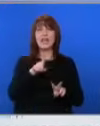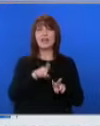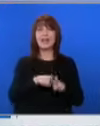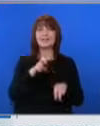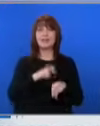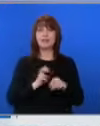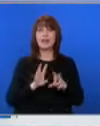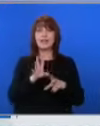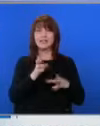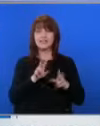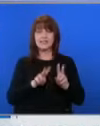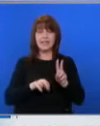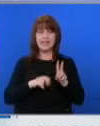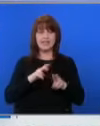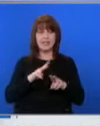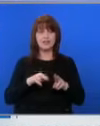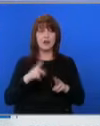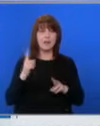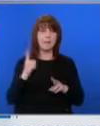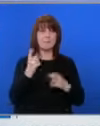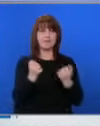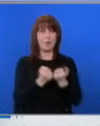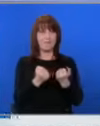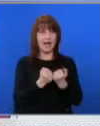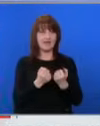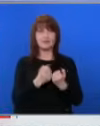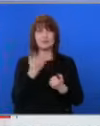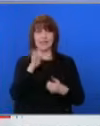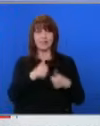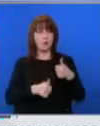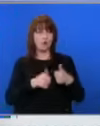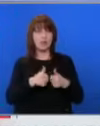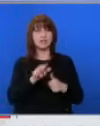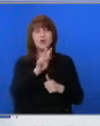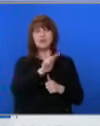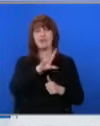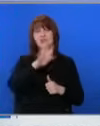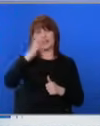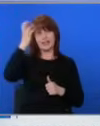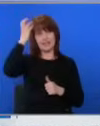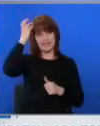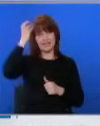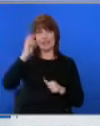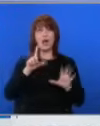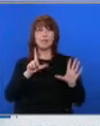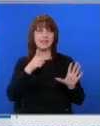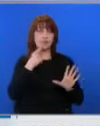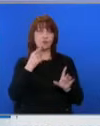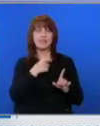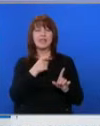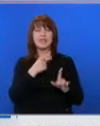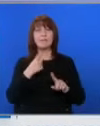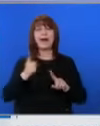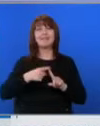изкачи на най-високото място на почетната стълбичка, след като преодоля конкуренция от 24 държави. От 7 години тя